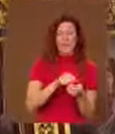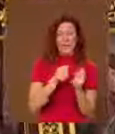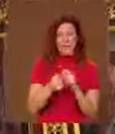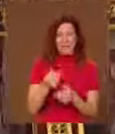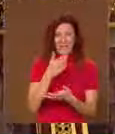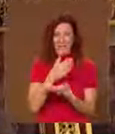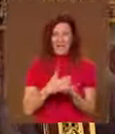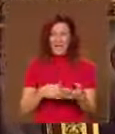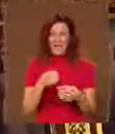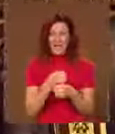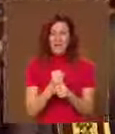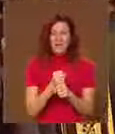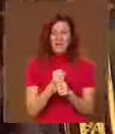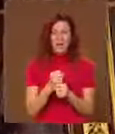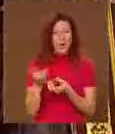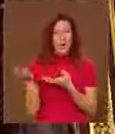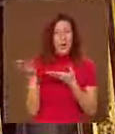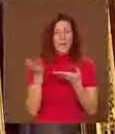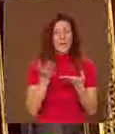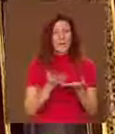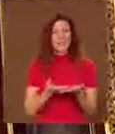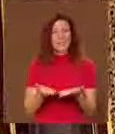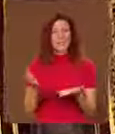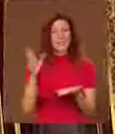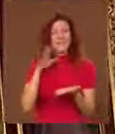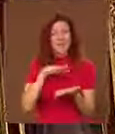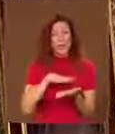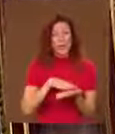хляба и виното, принесени върху